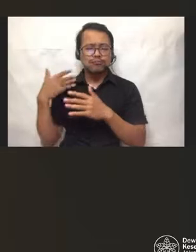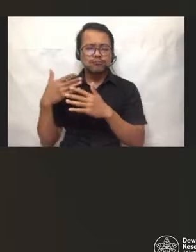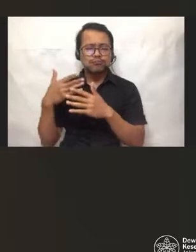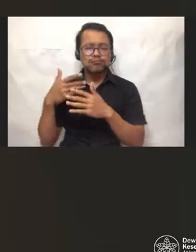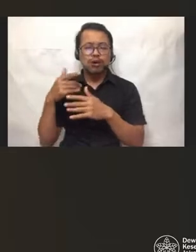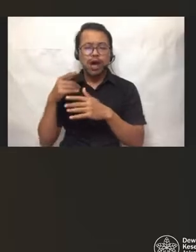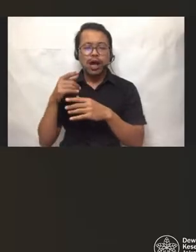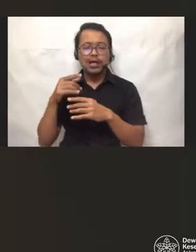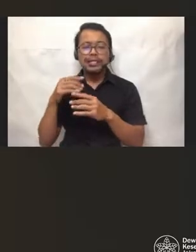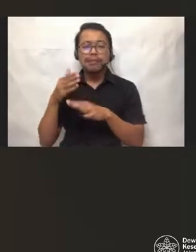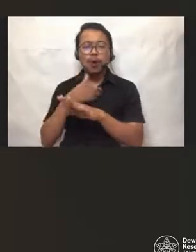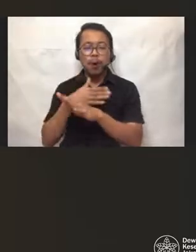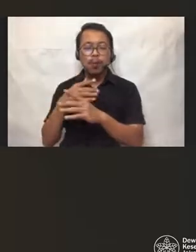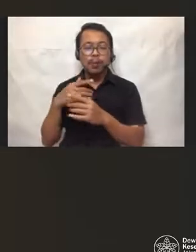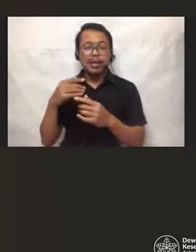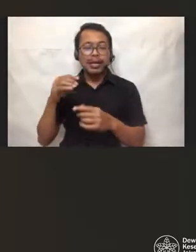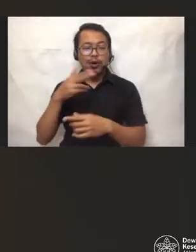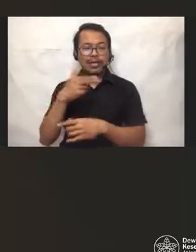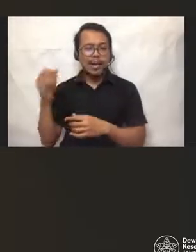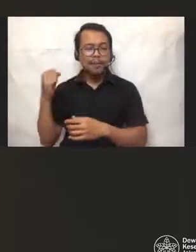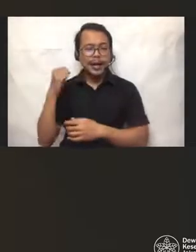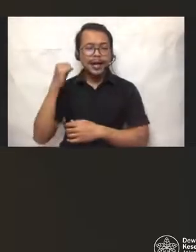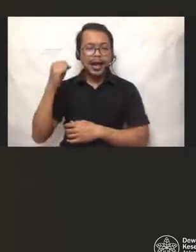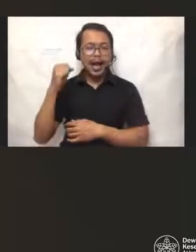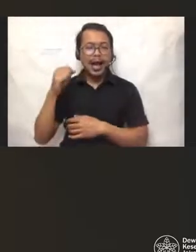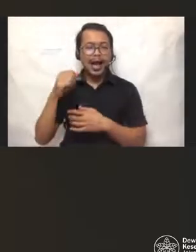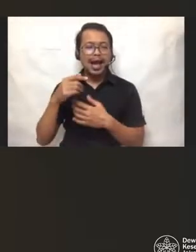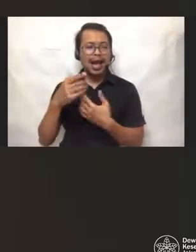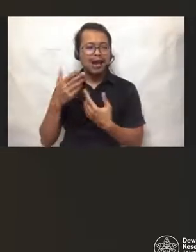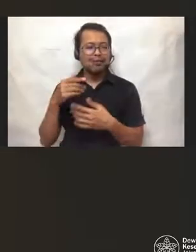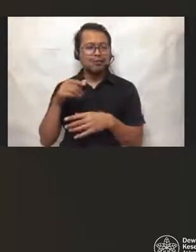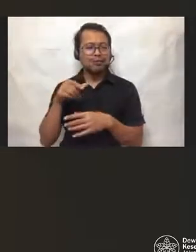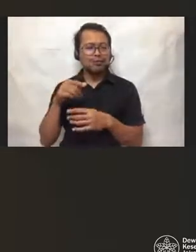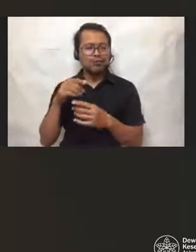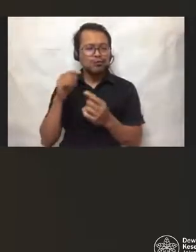dipilih oleh bangsa Indonesia untuk mencapai kemajuan.